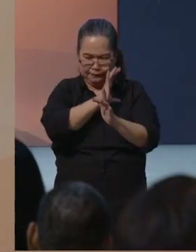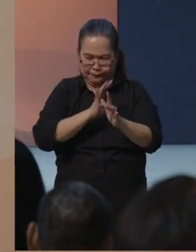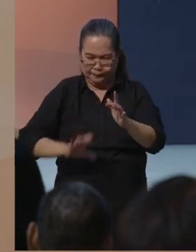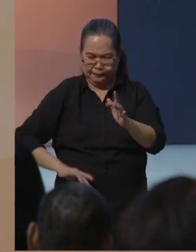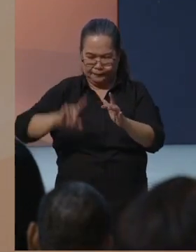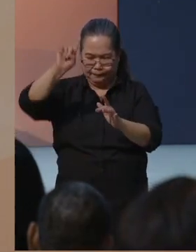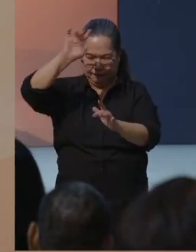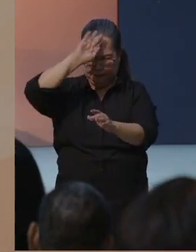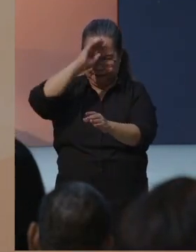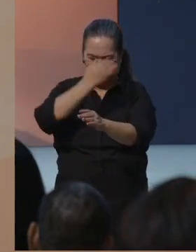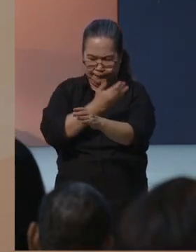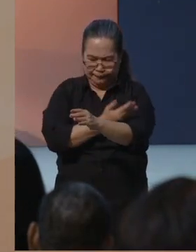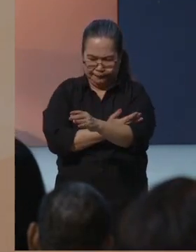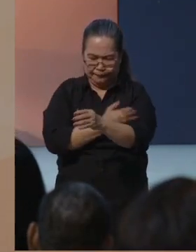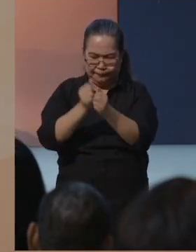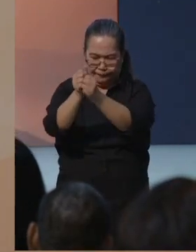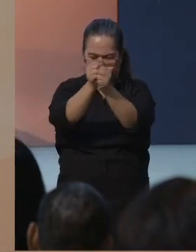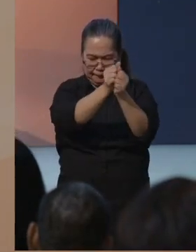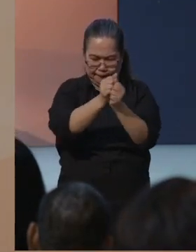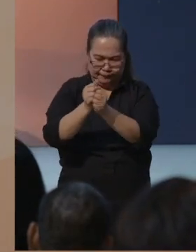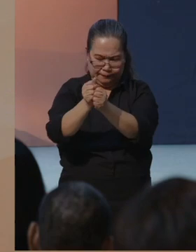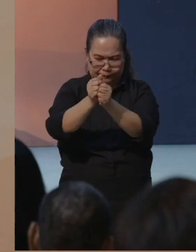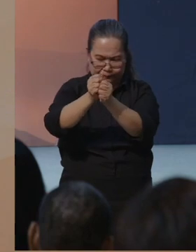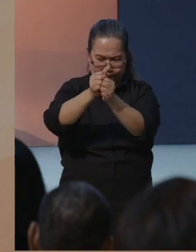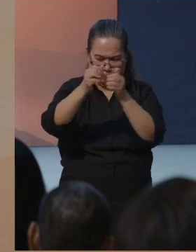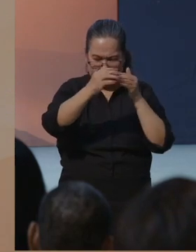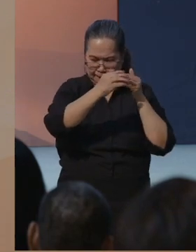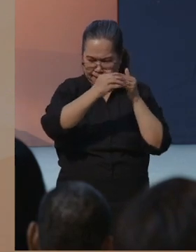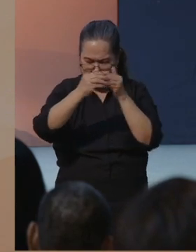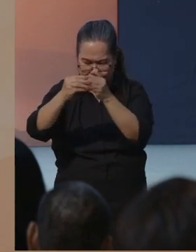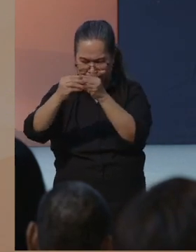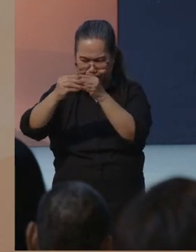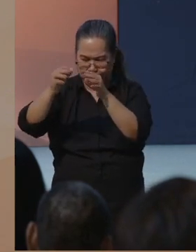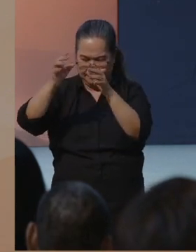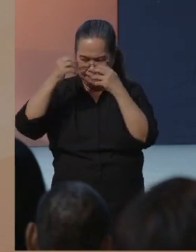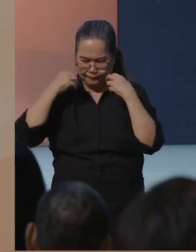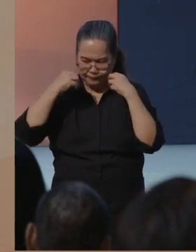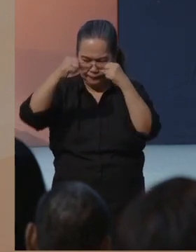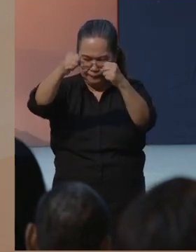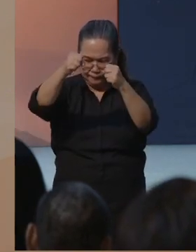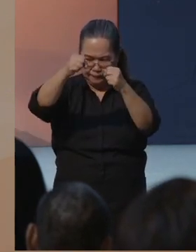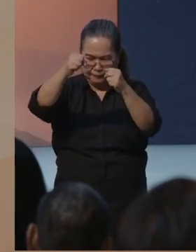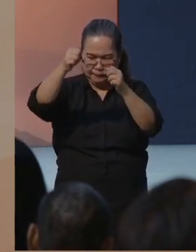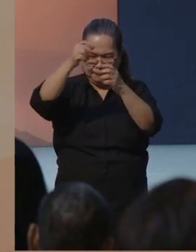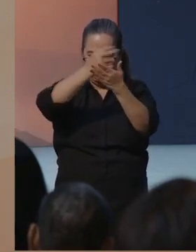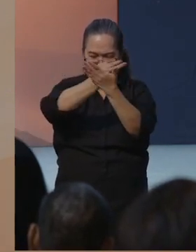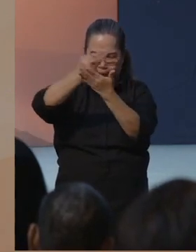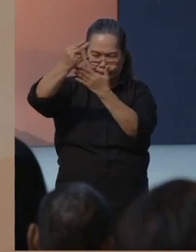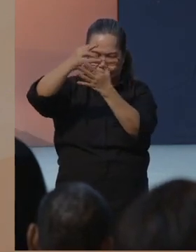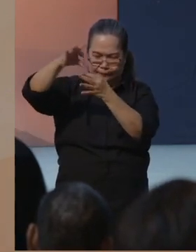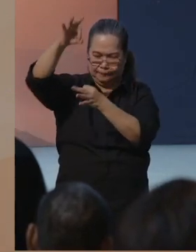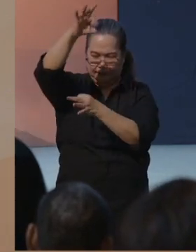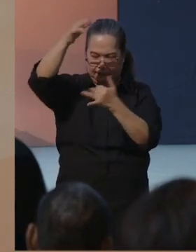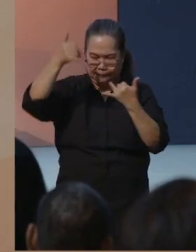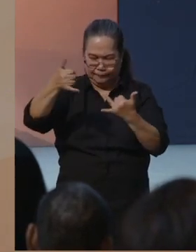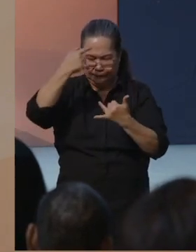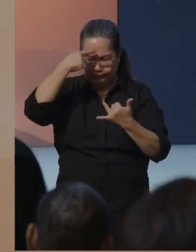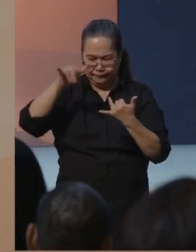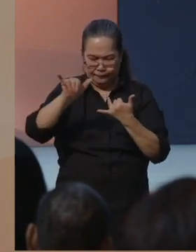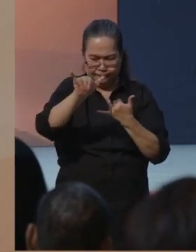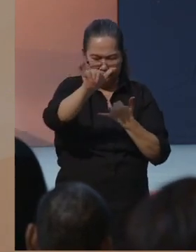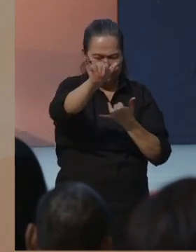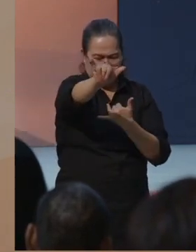anak, at ang pakikipisan, gabay, at kalakasan ng diwang banal, magmula ngayon